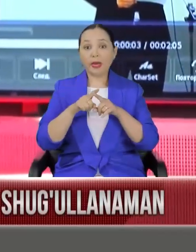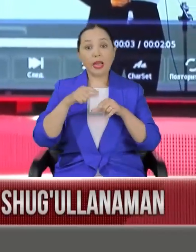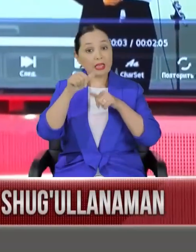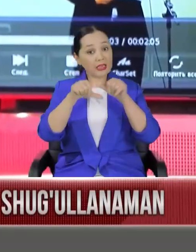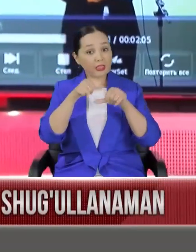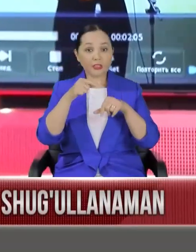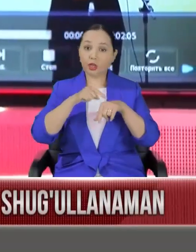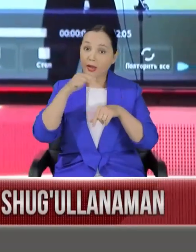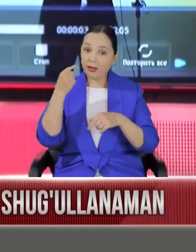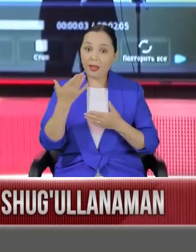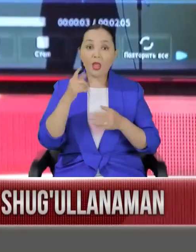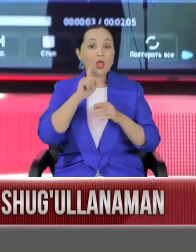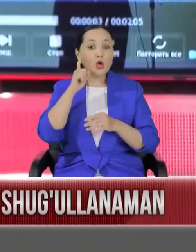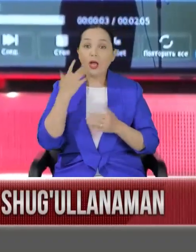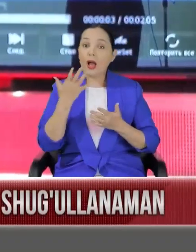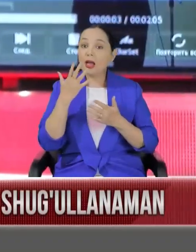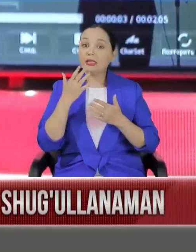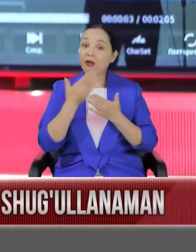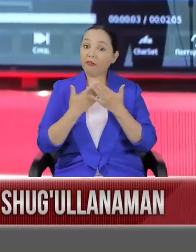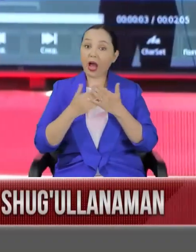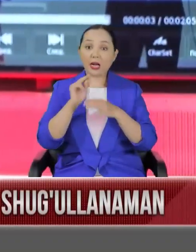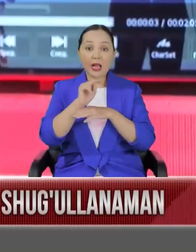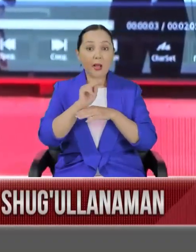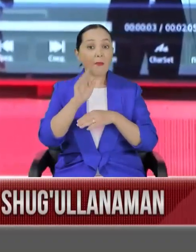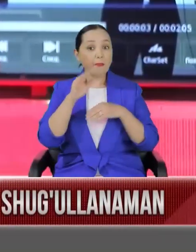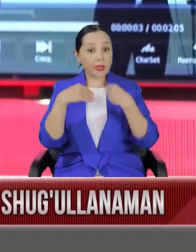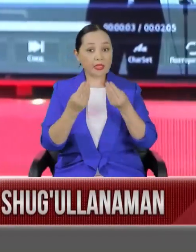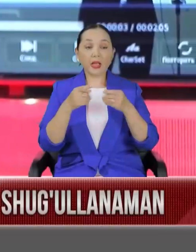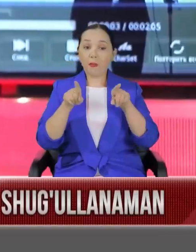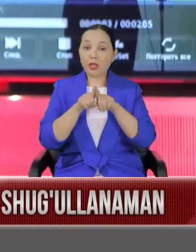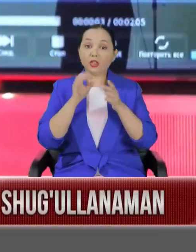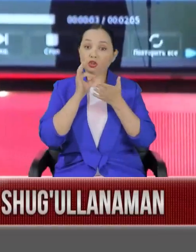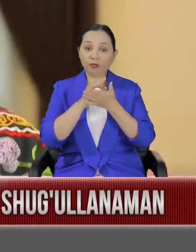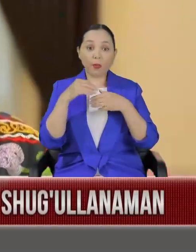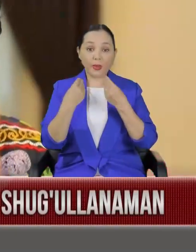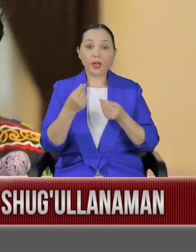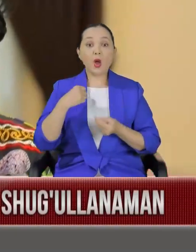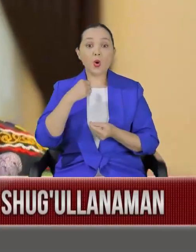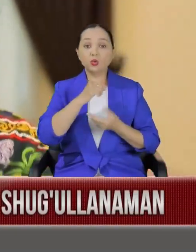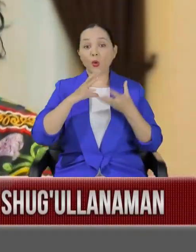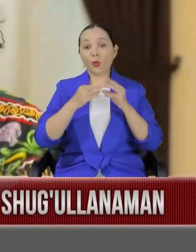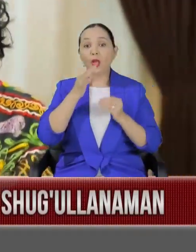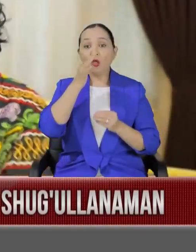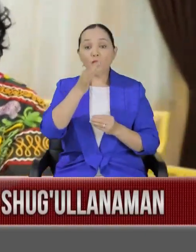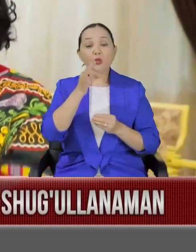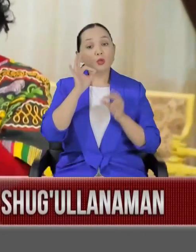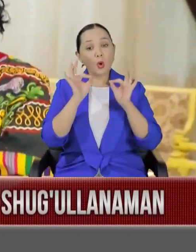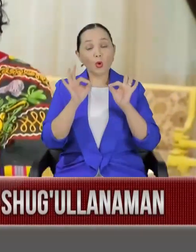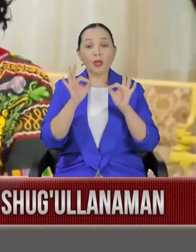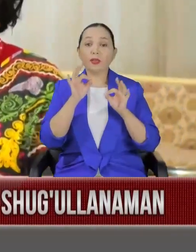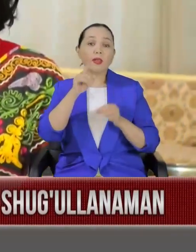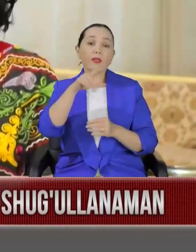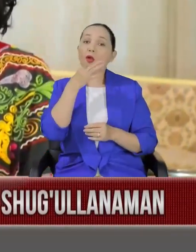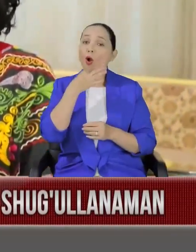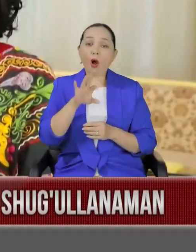qiyin va ana shunday yoshlarga qanday ta'rif berasiz deb so'raganimizda mana bunday javob oldik. O'zi umuman to'g'ri gap hech kimga yoqmaydi, yoshlarga